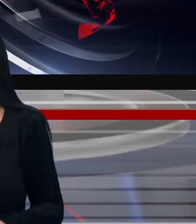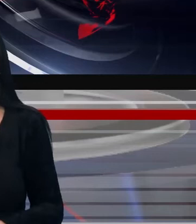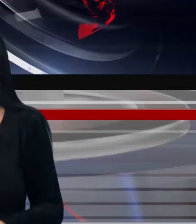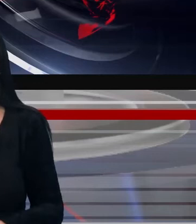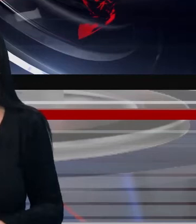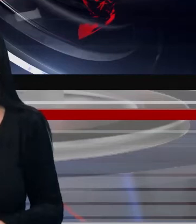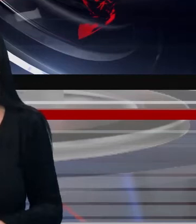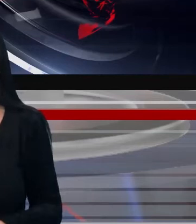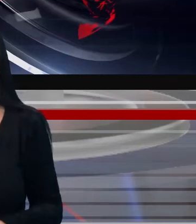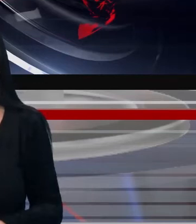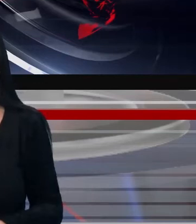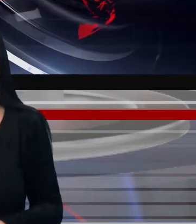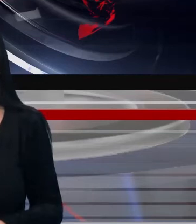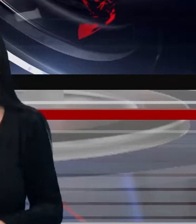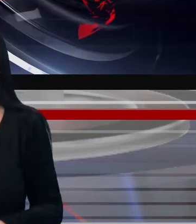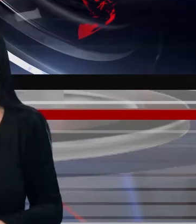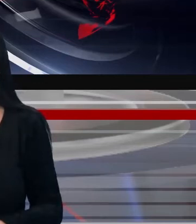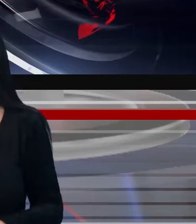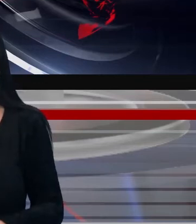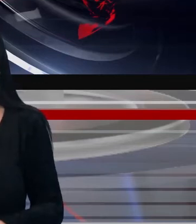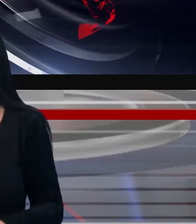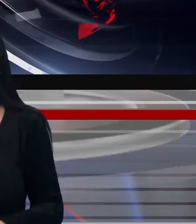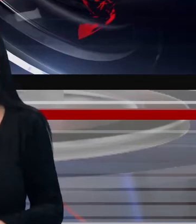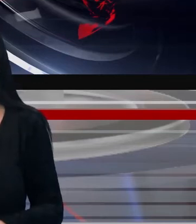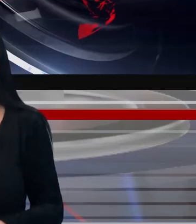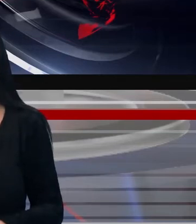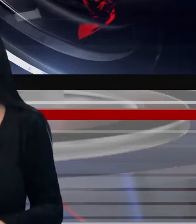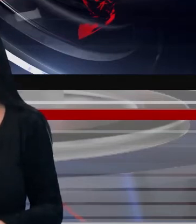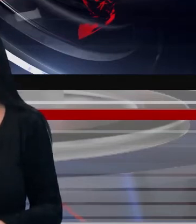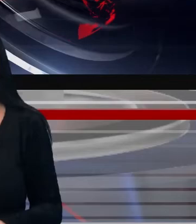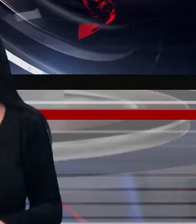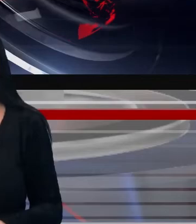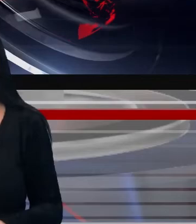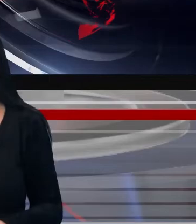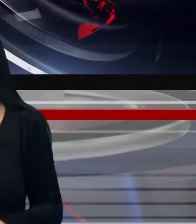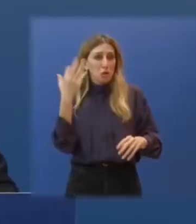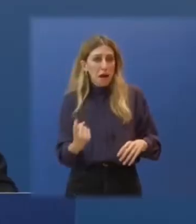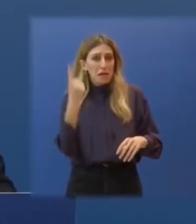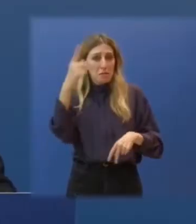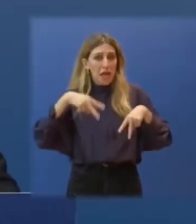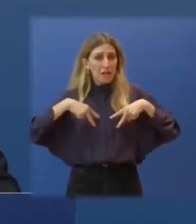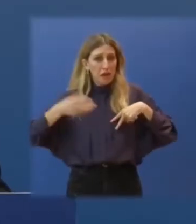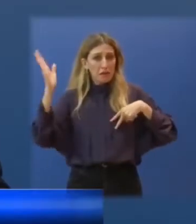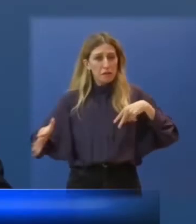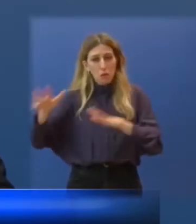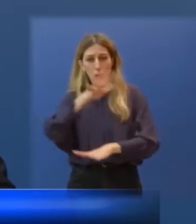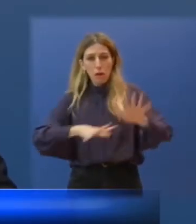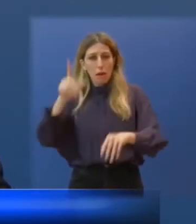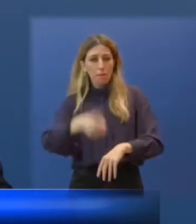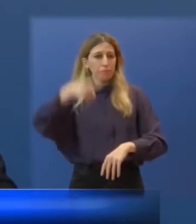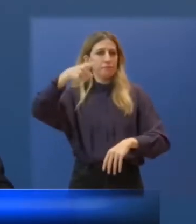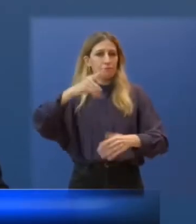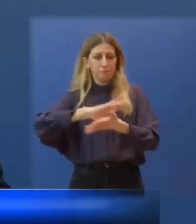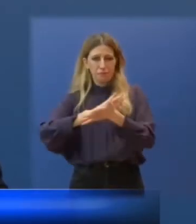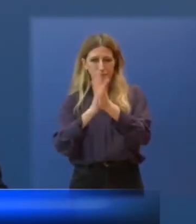κυβέρνηση συνεχίζει τις μεταρρυθμίσεις και πετυχαίνει αποτελέσματα, είπε ο κυβερνητικός εκπρόσωπος. Με πλήρη συνέστηση του προβλήματος